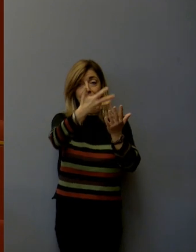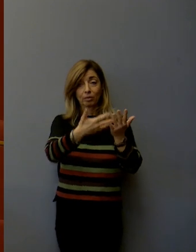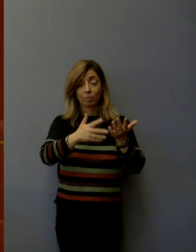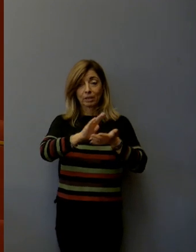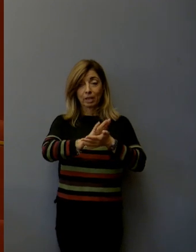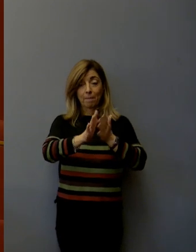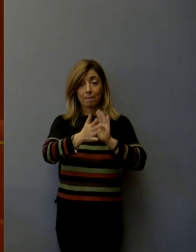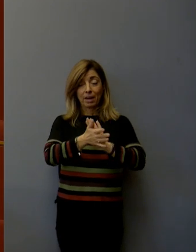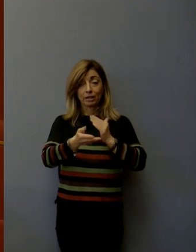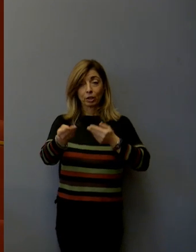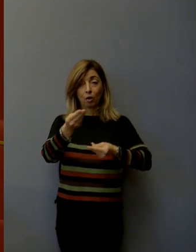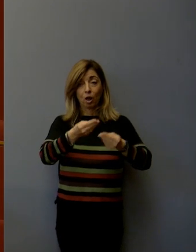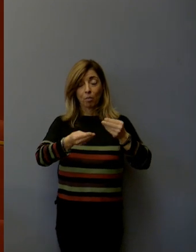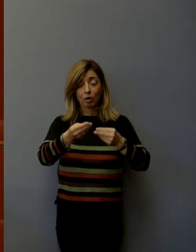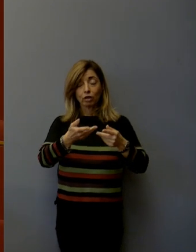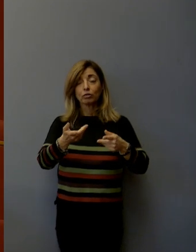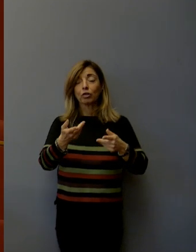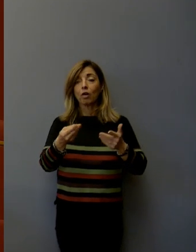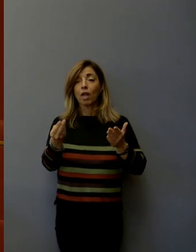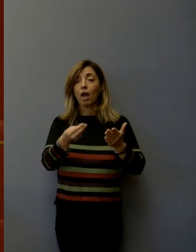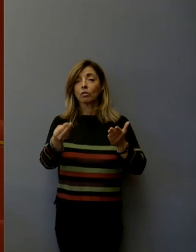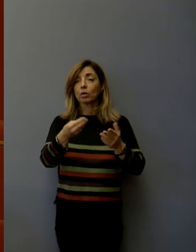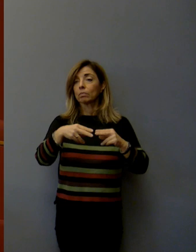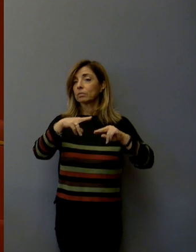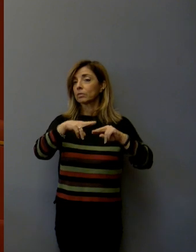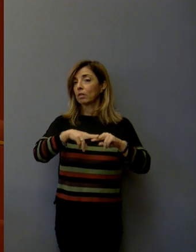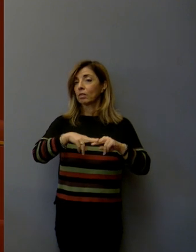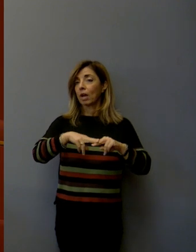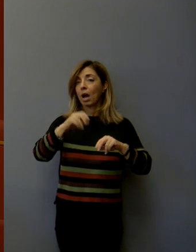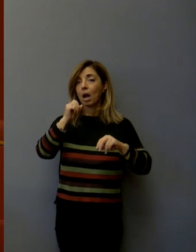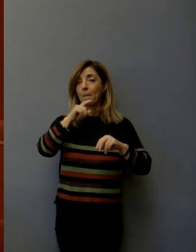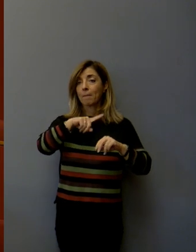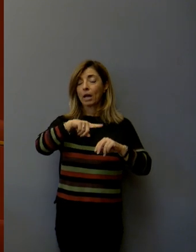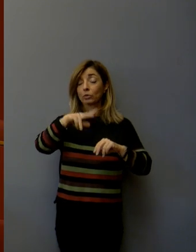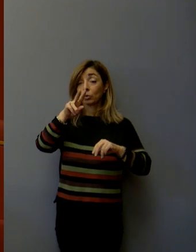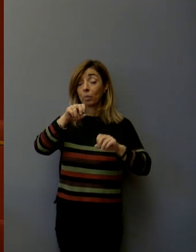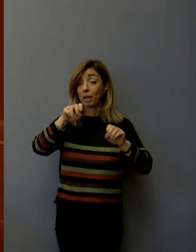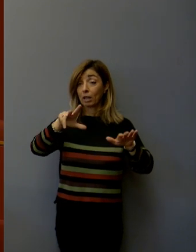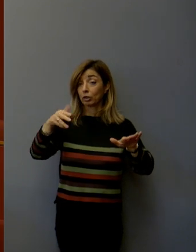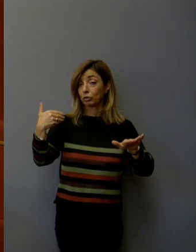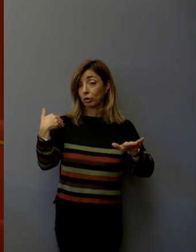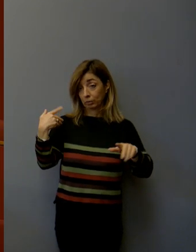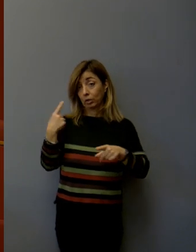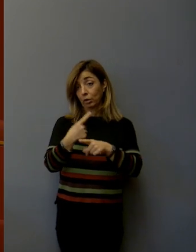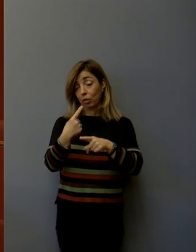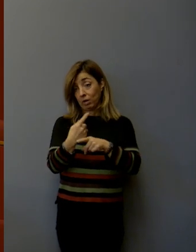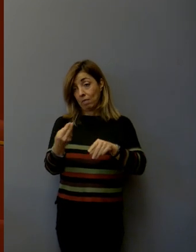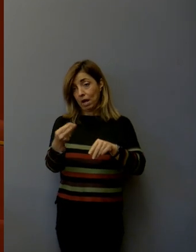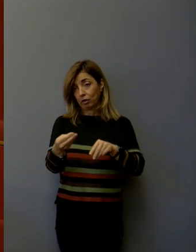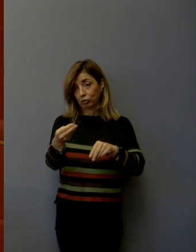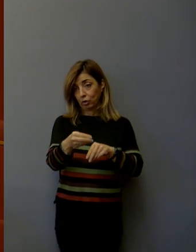ferma marzo del 2018 quindi sarebbe opportuno e venisse fatto un aggiornamento va detto l'elenco